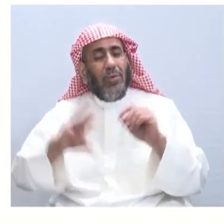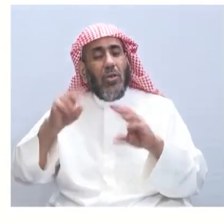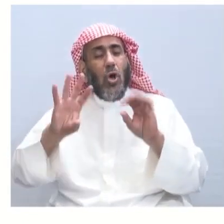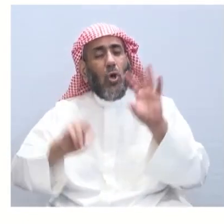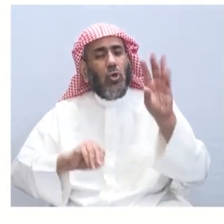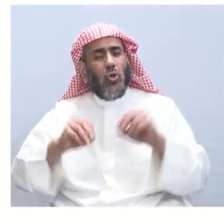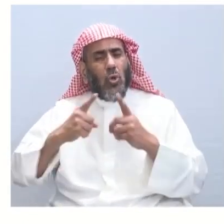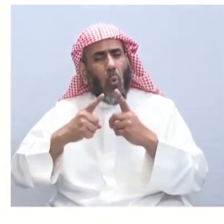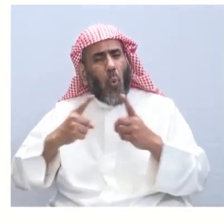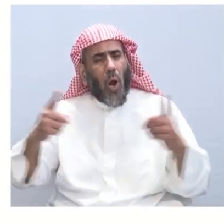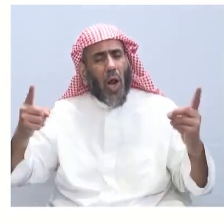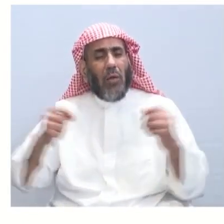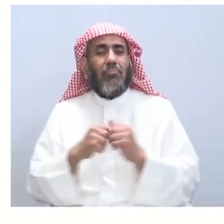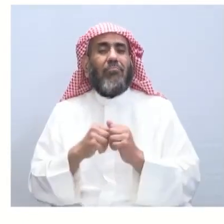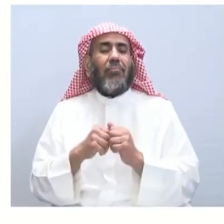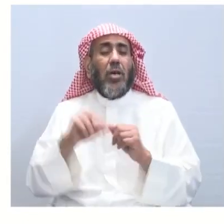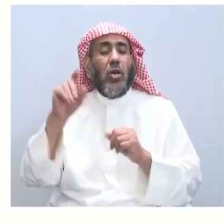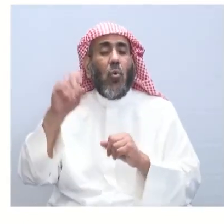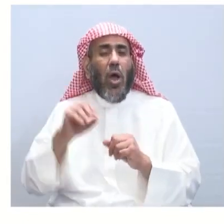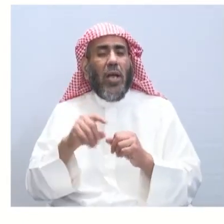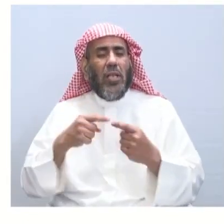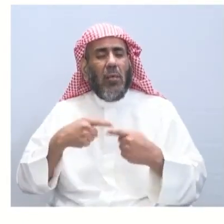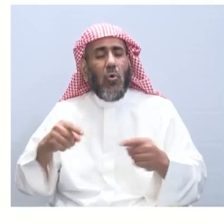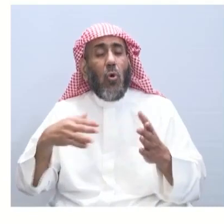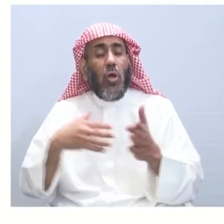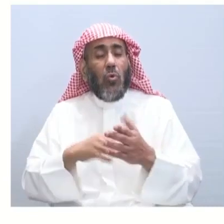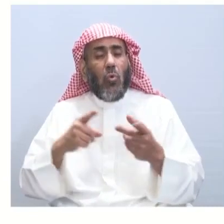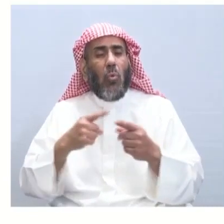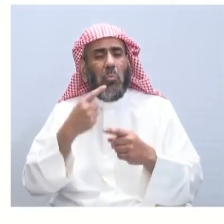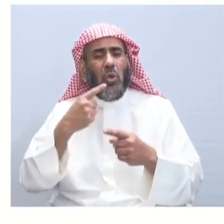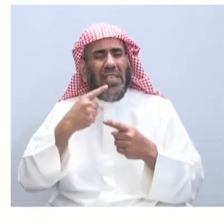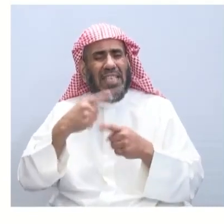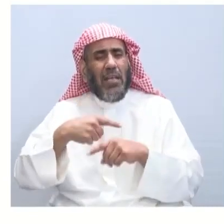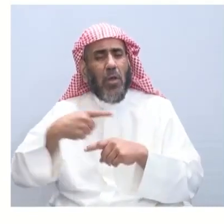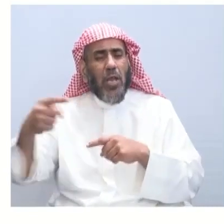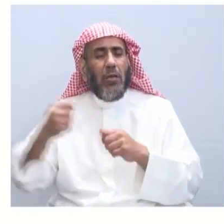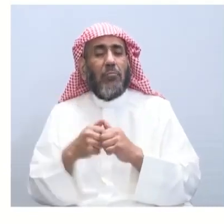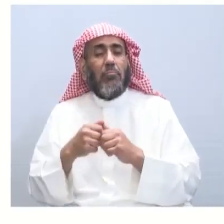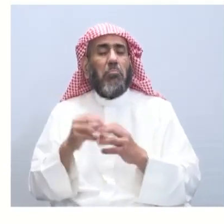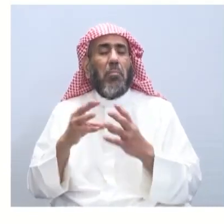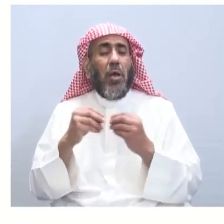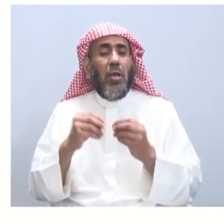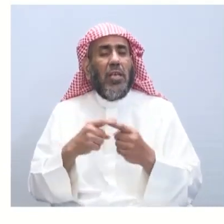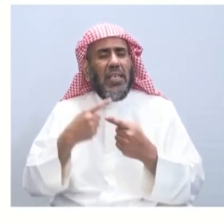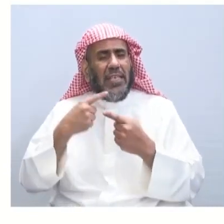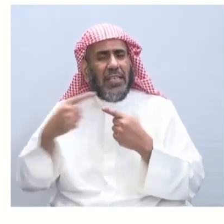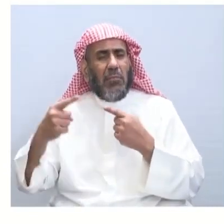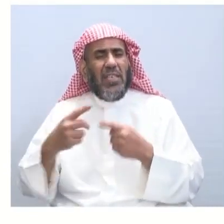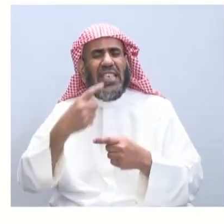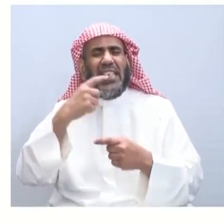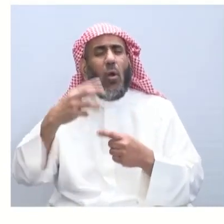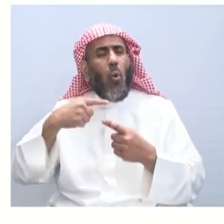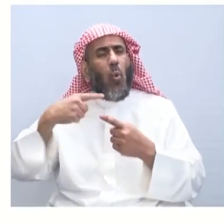قصه طويله تستمر احداثها الكثيره مددا زمنيه بمعنى تستمر